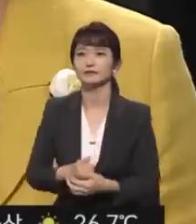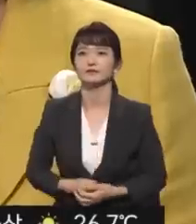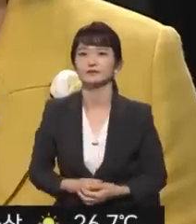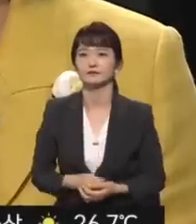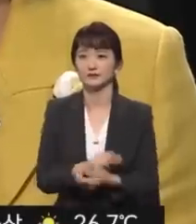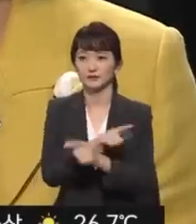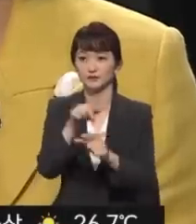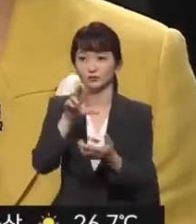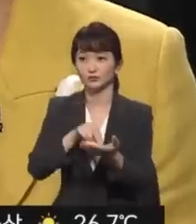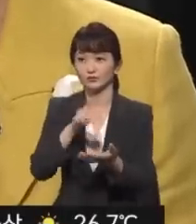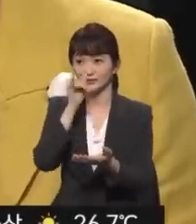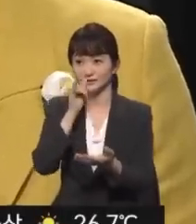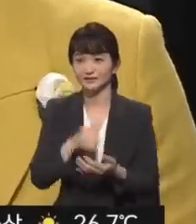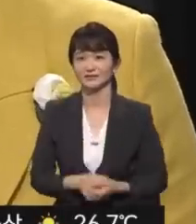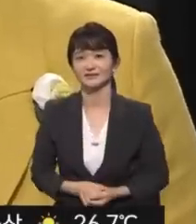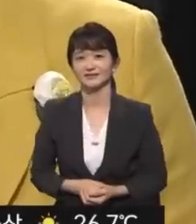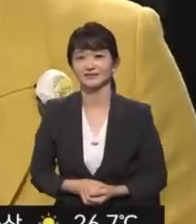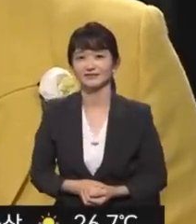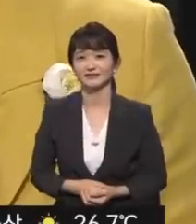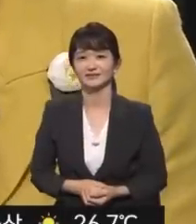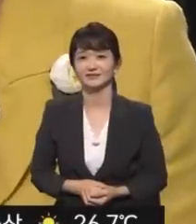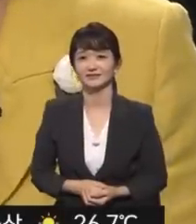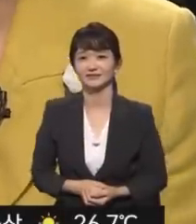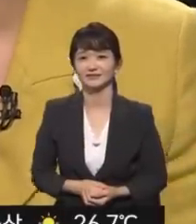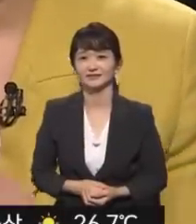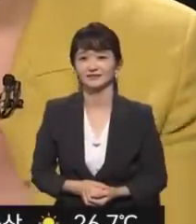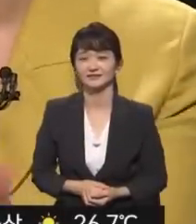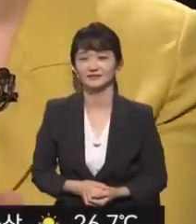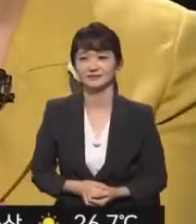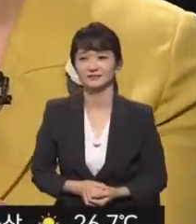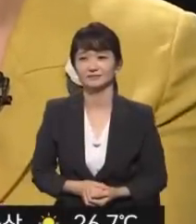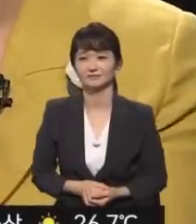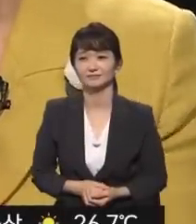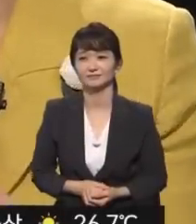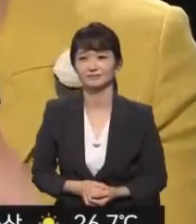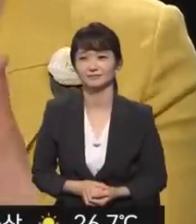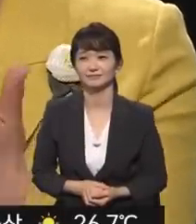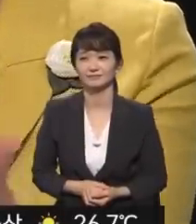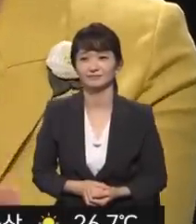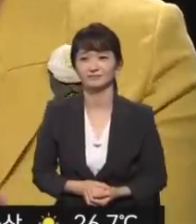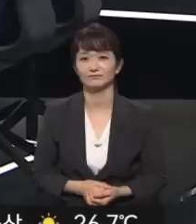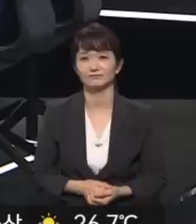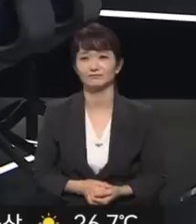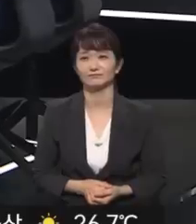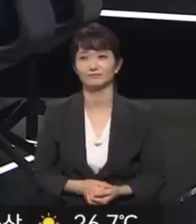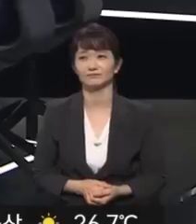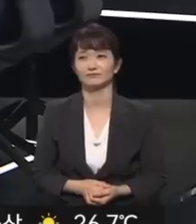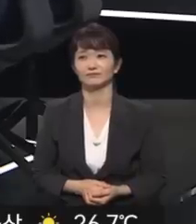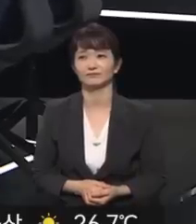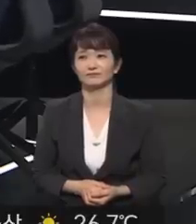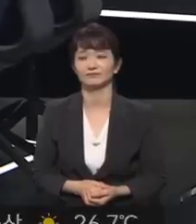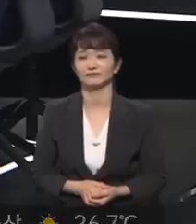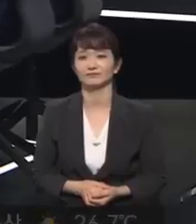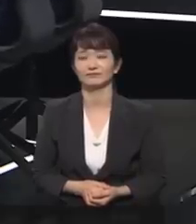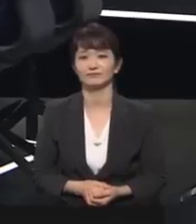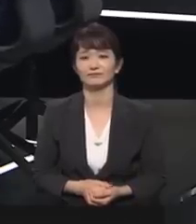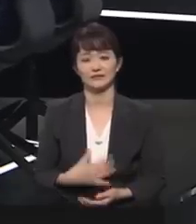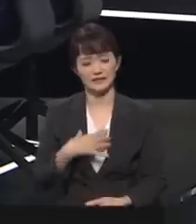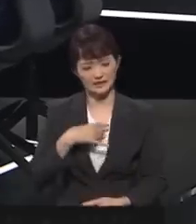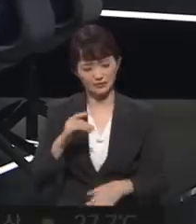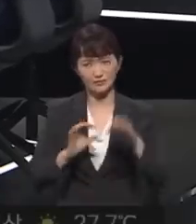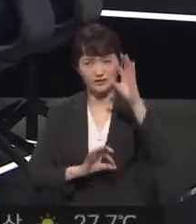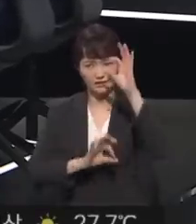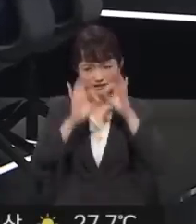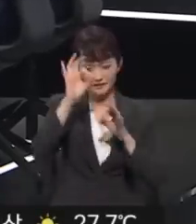여러가지 문제가 있는거죠 엎드려서 안좋아요 안녕 아니 굉장히 a 제가 막 맑게 거의 은 실수 든